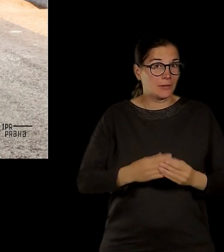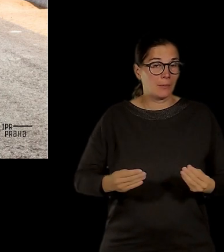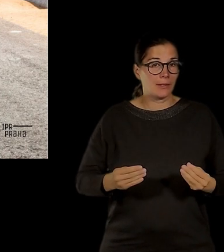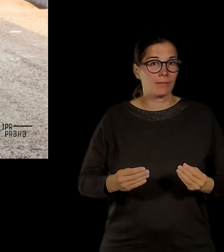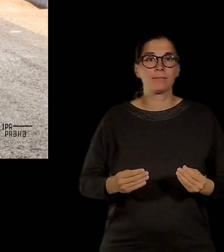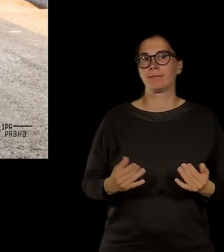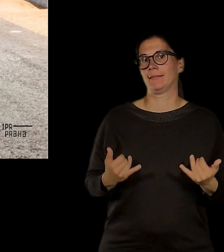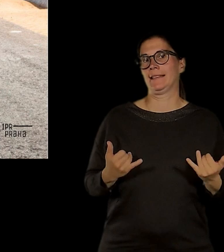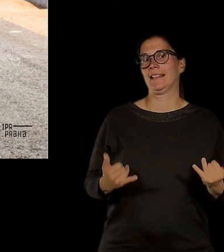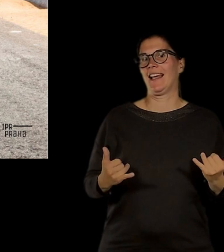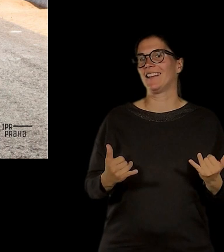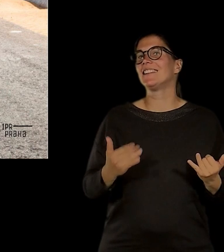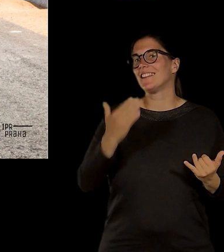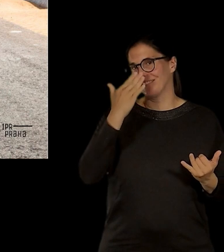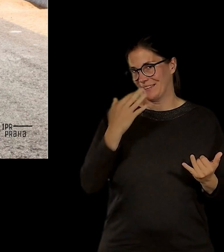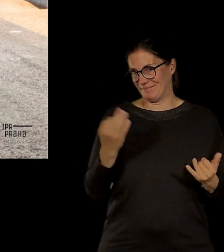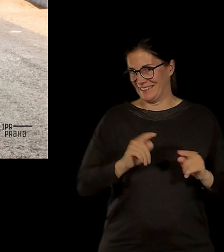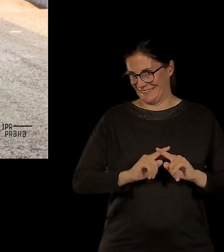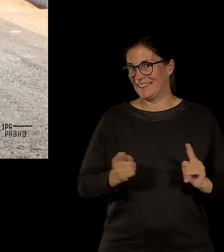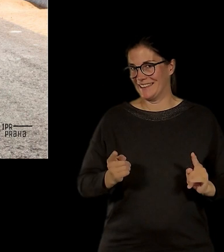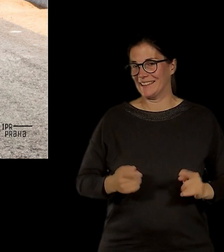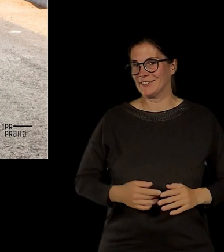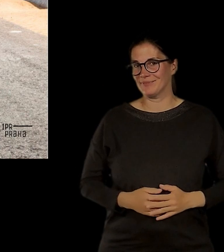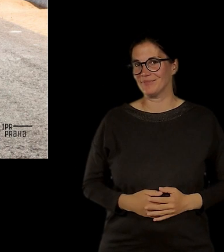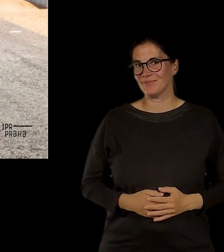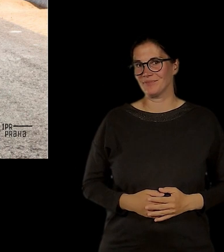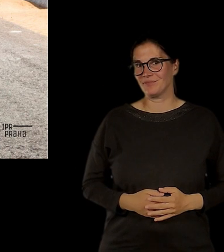Dneska ho vnímáme trošku jinak.